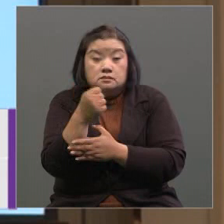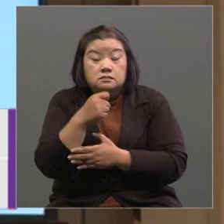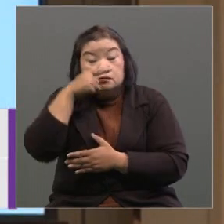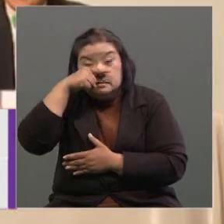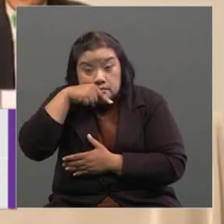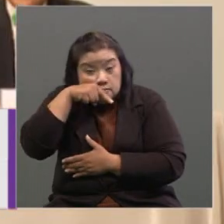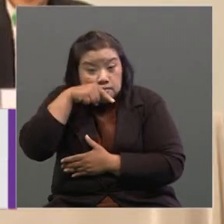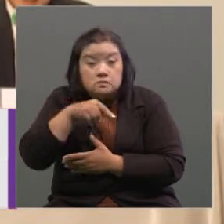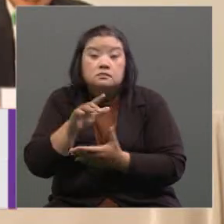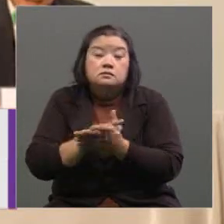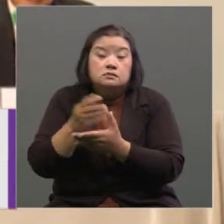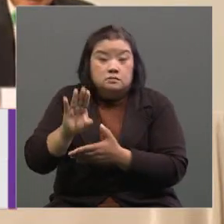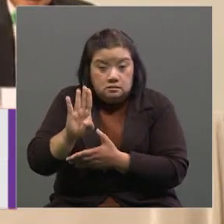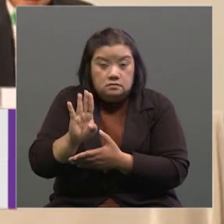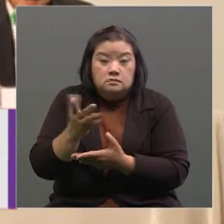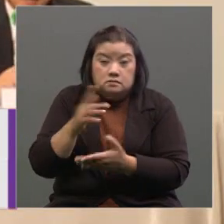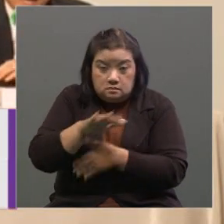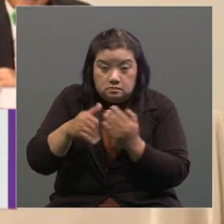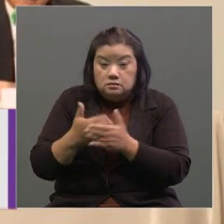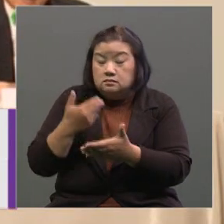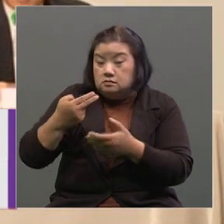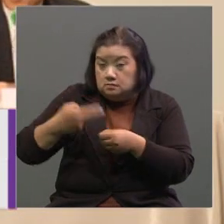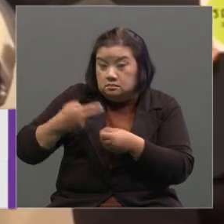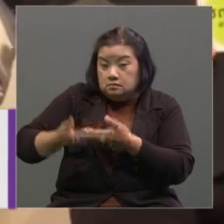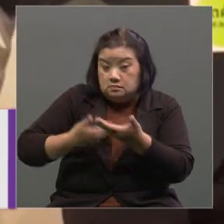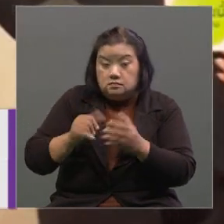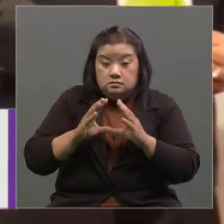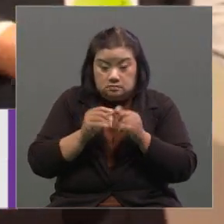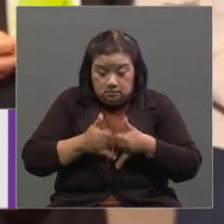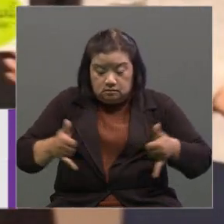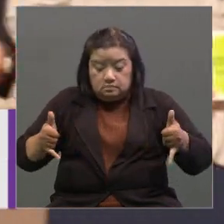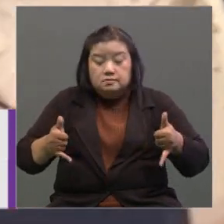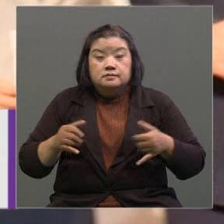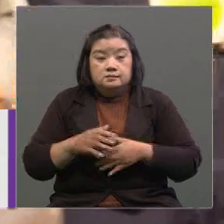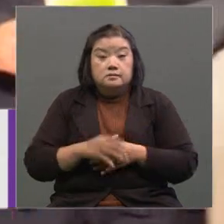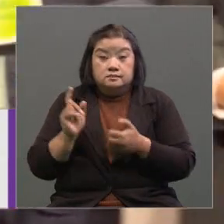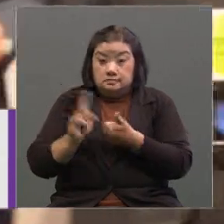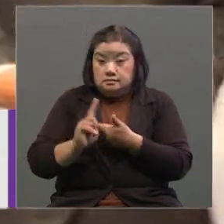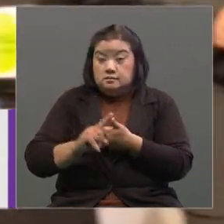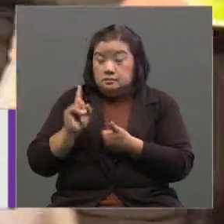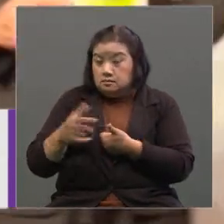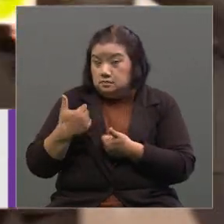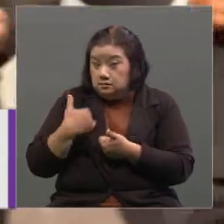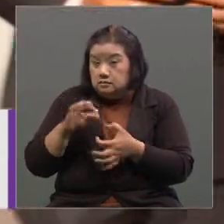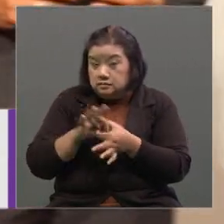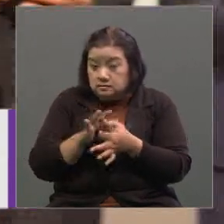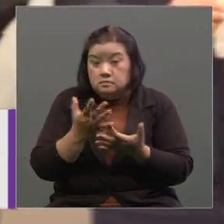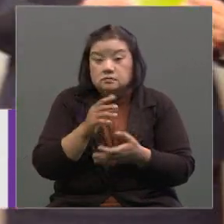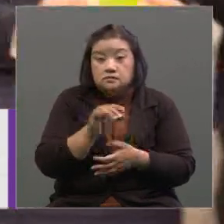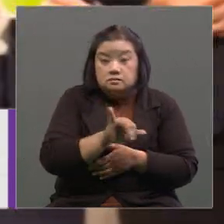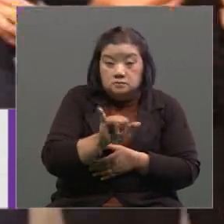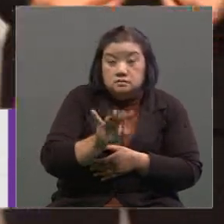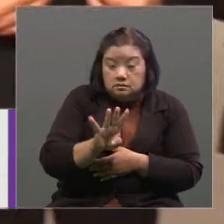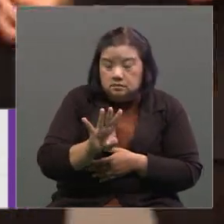ยค่ายรถยนต์และก็ผู้ค้าน้ำมันเนี่ยเข้าร่วมด้วยมาตรการที่สำคัญค่ะมีทั้งการเปลี่ยนผ่านคุณภาพน้ำมันจากยูโร4